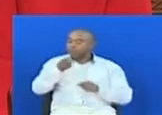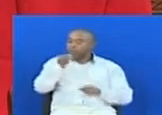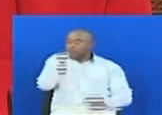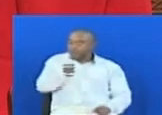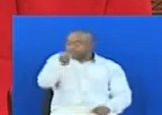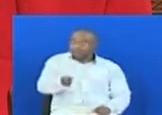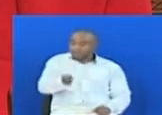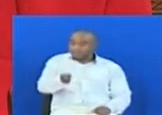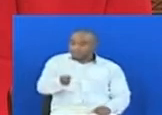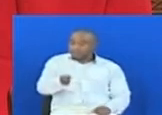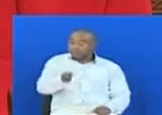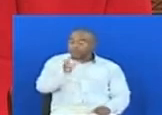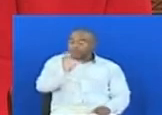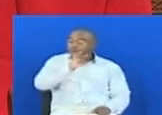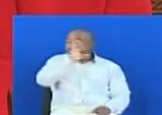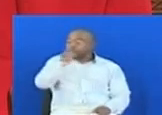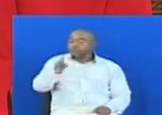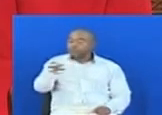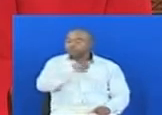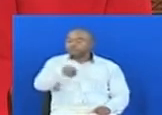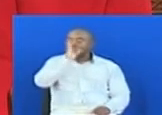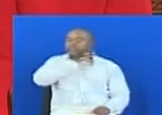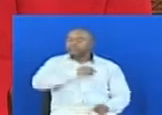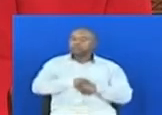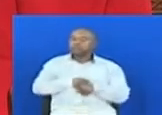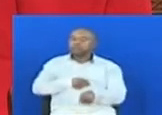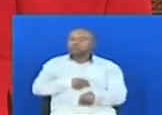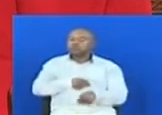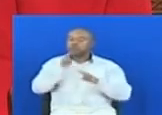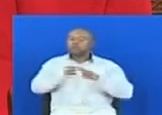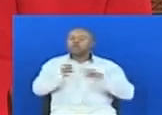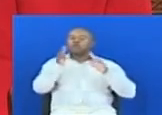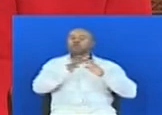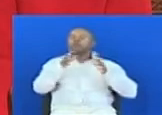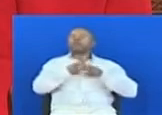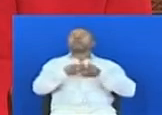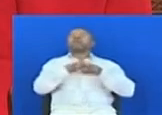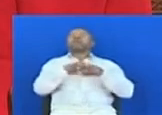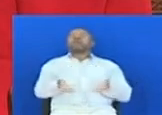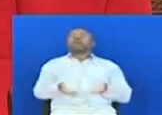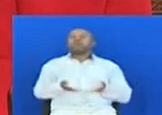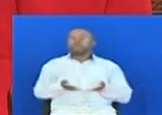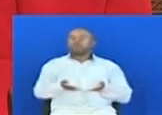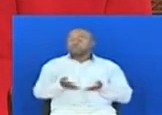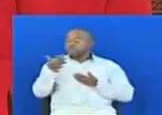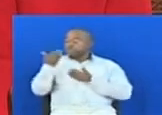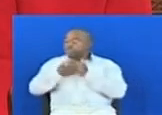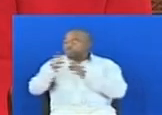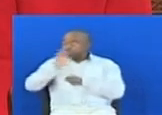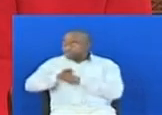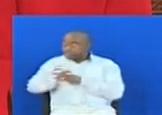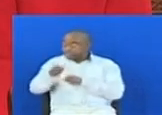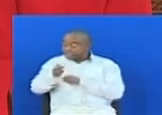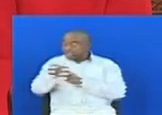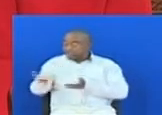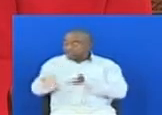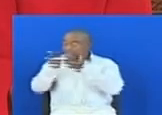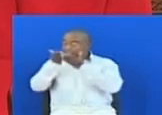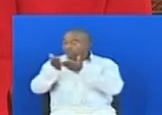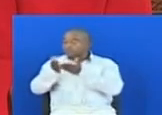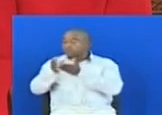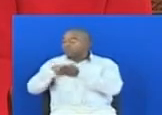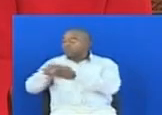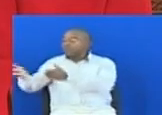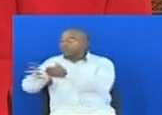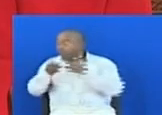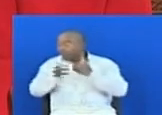wote wangekuwa hawana ajira, wako majumbani. Nchi zilizoendelea, zilizofanya lockdown, zina